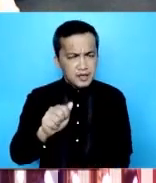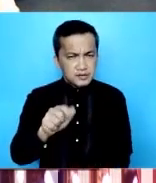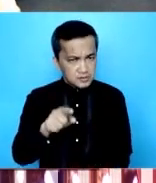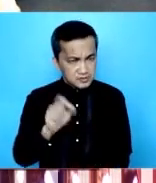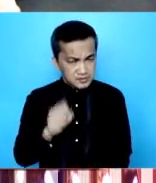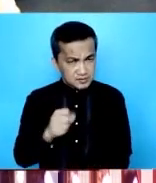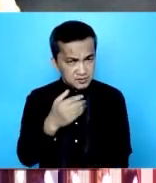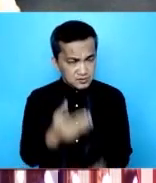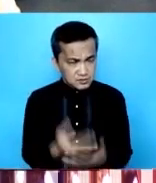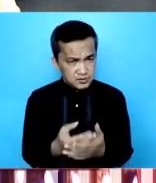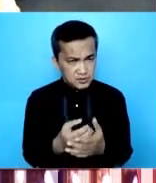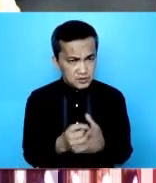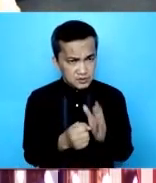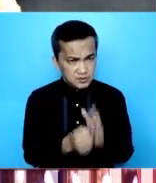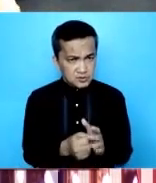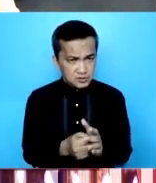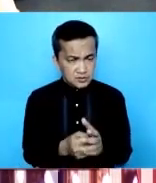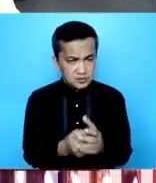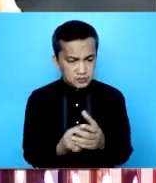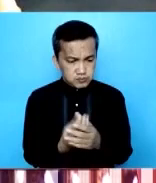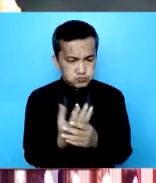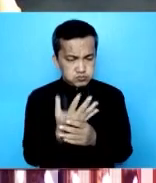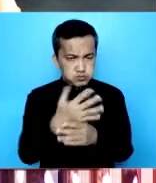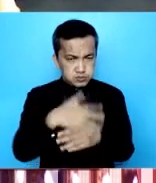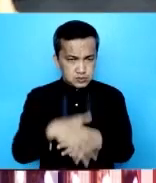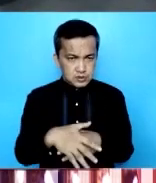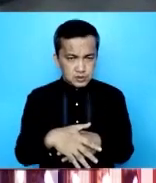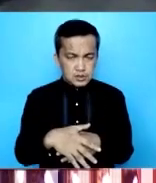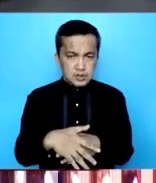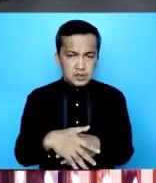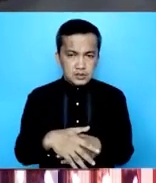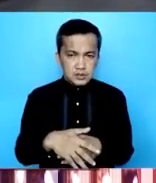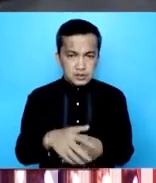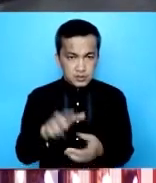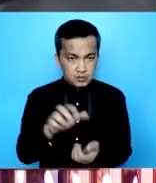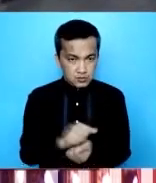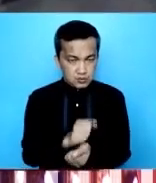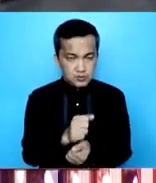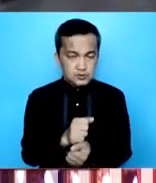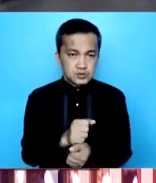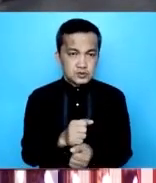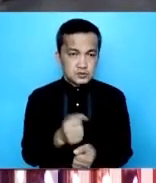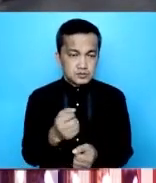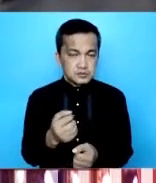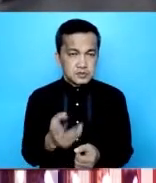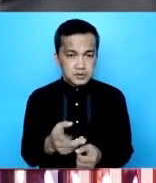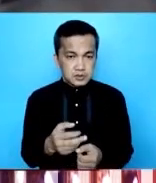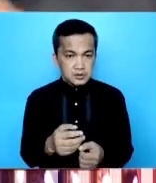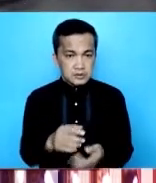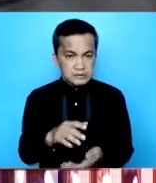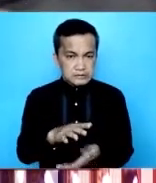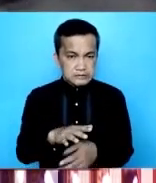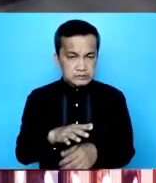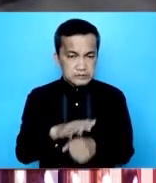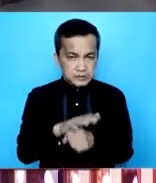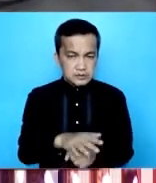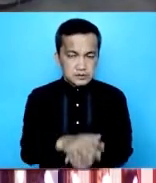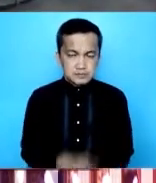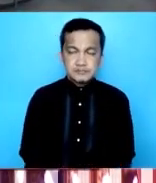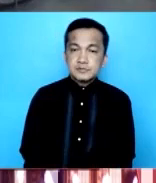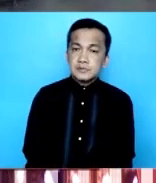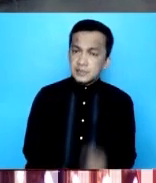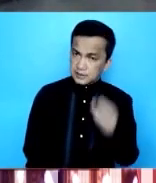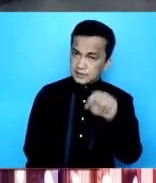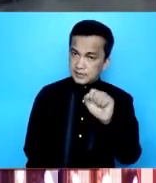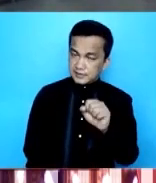sign na nare-relieve yung pressure doon sa loob ng bulkan? Yes, in a way po, magandang sign yan dahil yun nga, tama